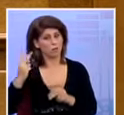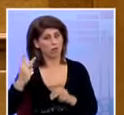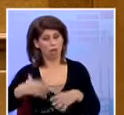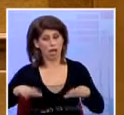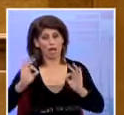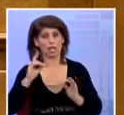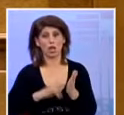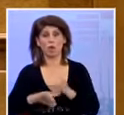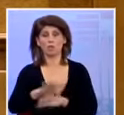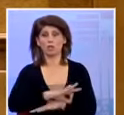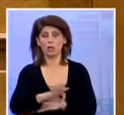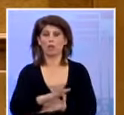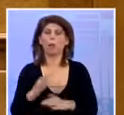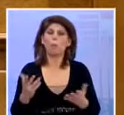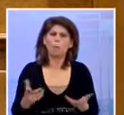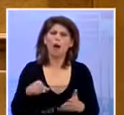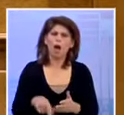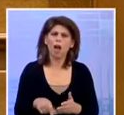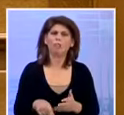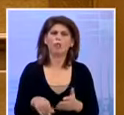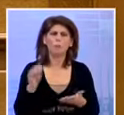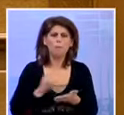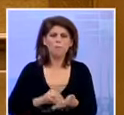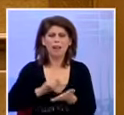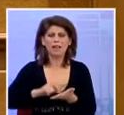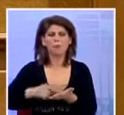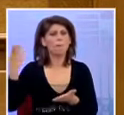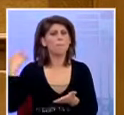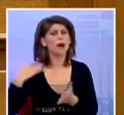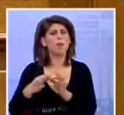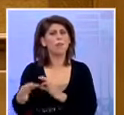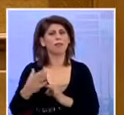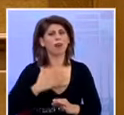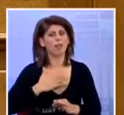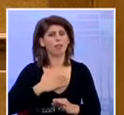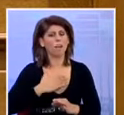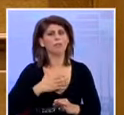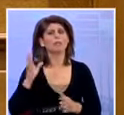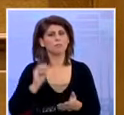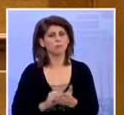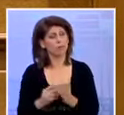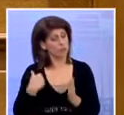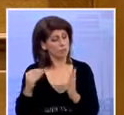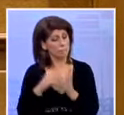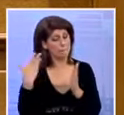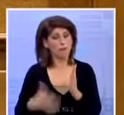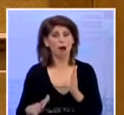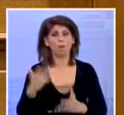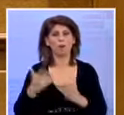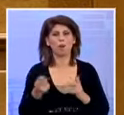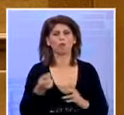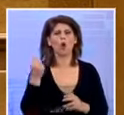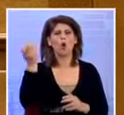νομοσχέδιά σας, που άλλωστε αποτελούν αναδιατύπωση δικών μας παλιών μέτρων, που έχουν ήδη μπει στον προϋπολογισμό και γι' αυτό και στοιχίζουν